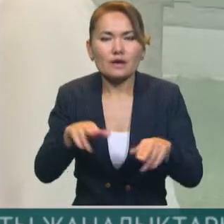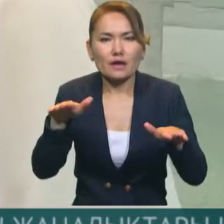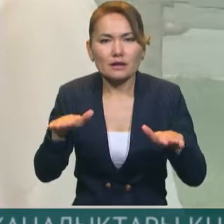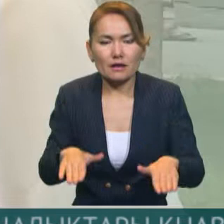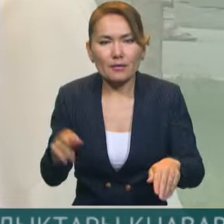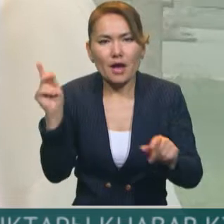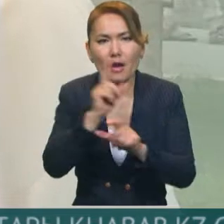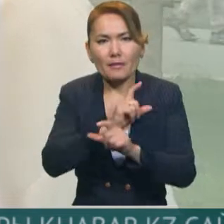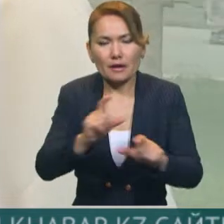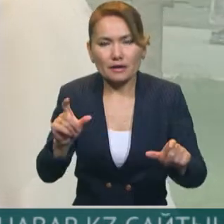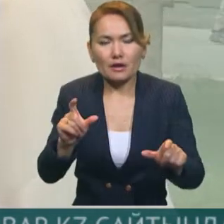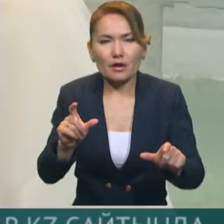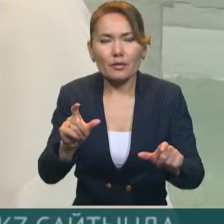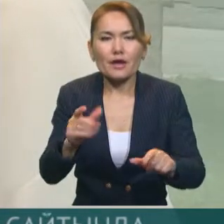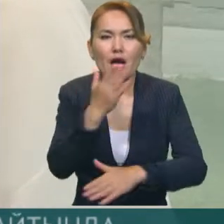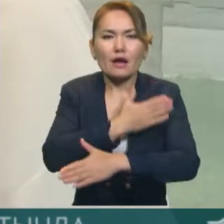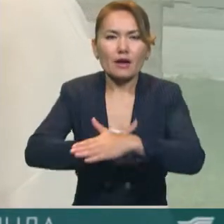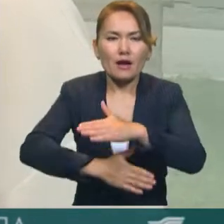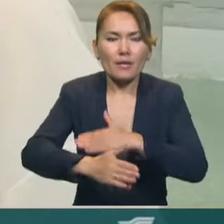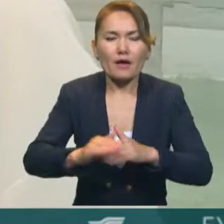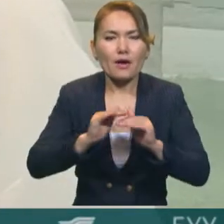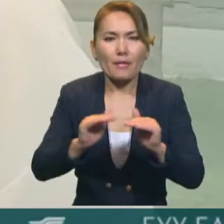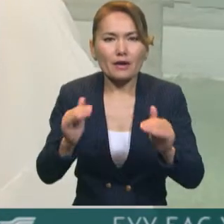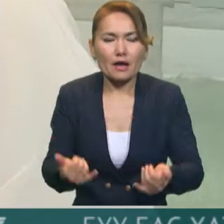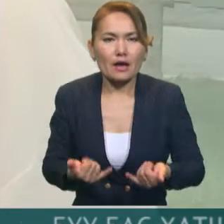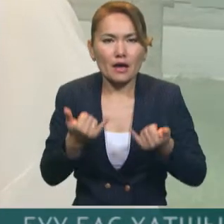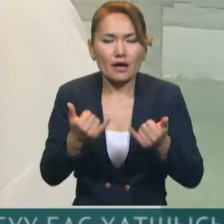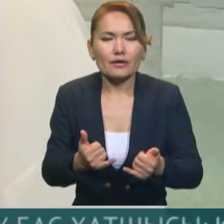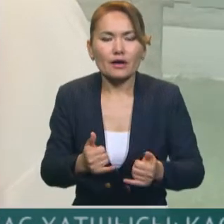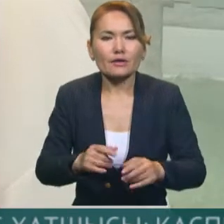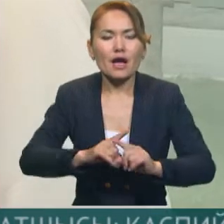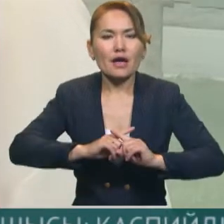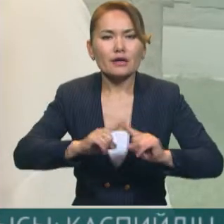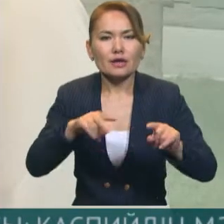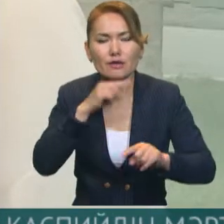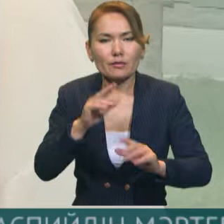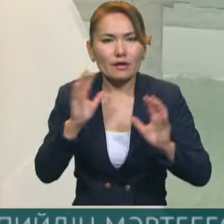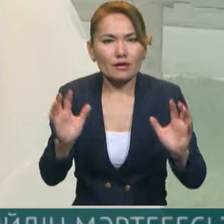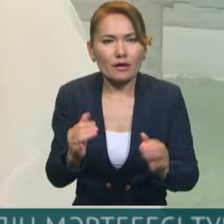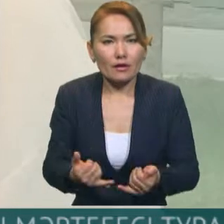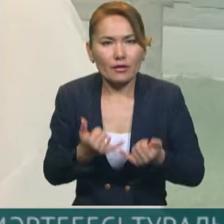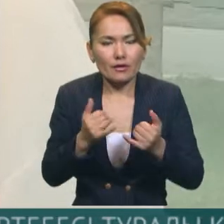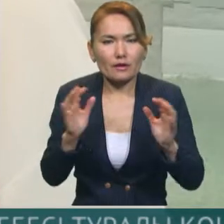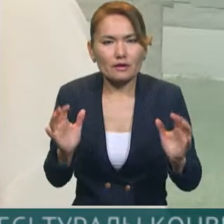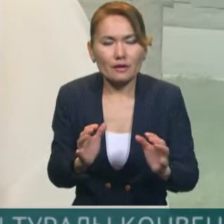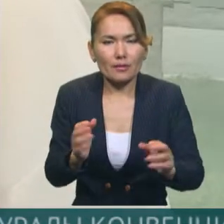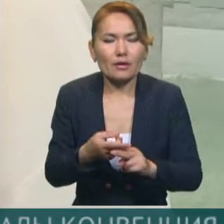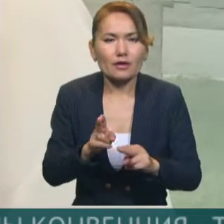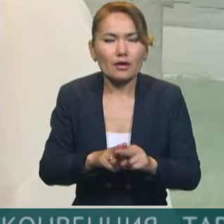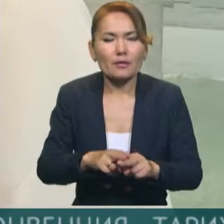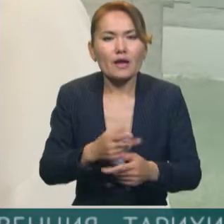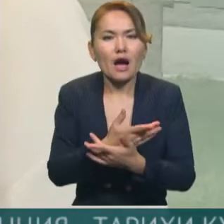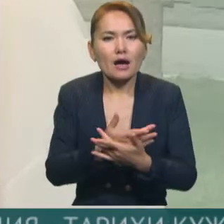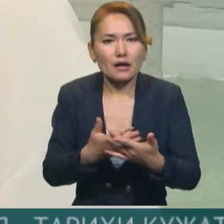қазіргі таңдағы қоғамымыздағы мүмкіндігі шектеулі балаларға, ерекше білімді қажететін балаларға арналған түрлі білім беру